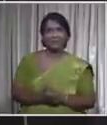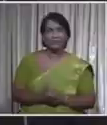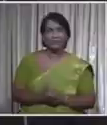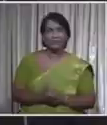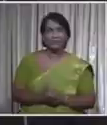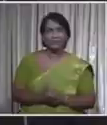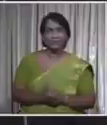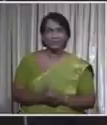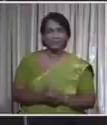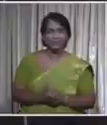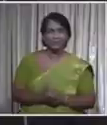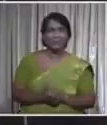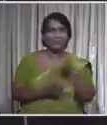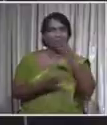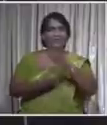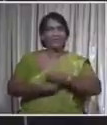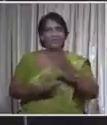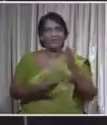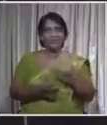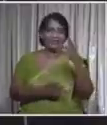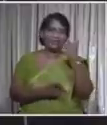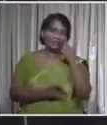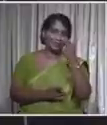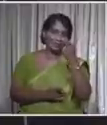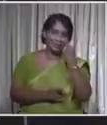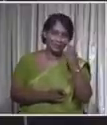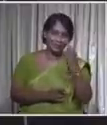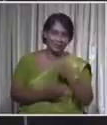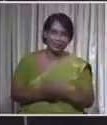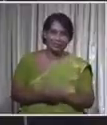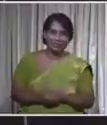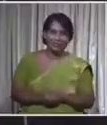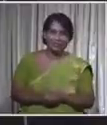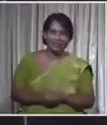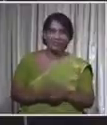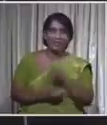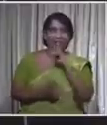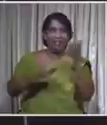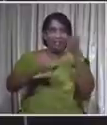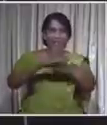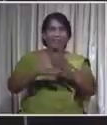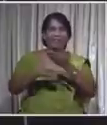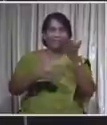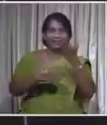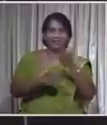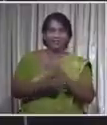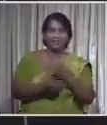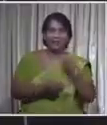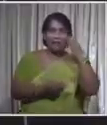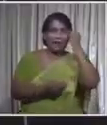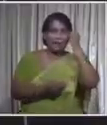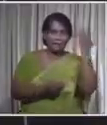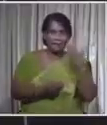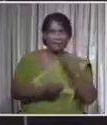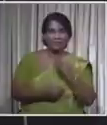මූ තියෙනේවත් නැති කරා මූ ආයේ තමයිනේ මේ ඔයා කතා නැගපුටුවේ නේද ඉන්නේ යකෝ මට ඒක අමතක වුණා